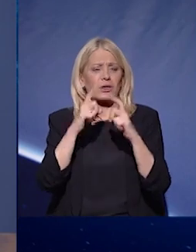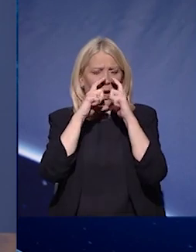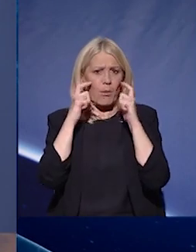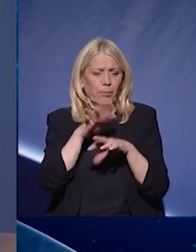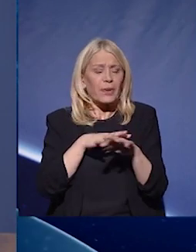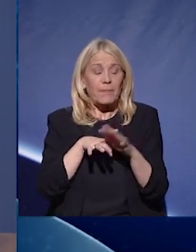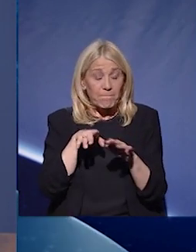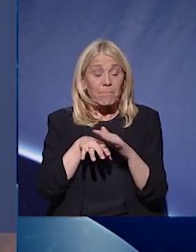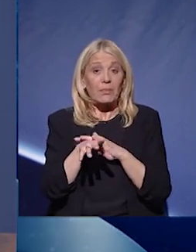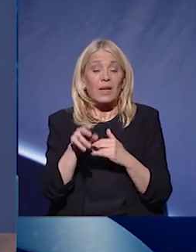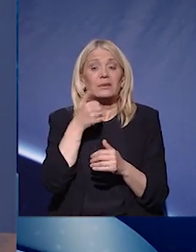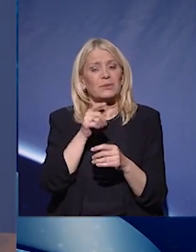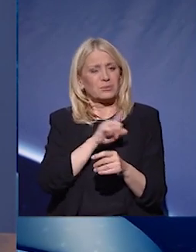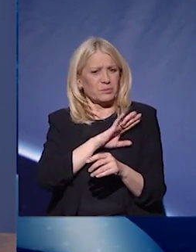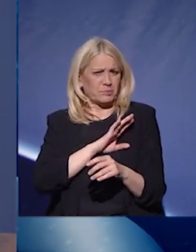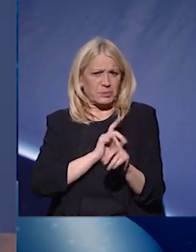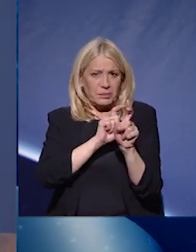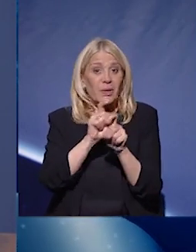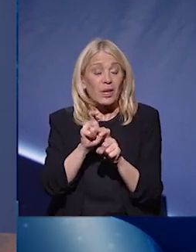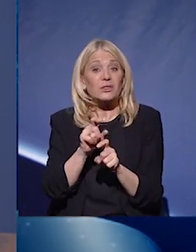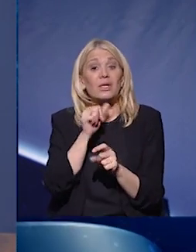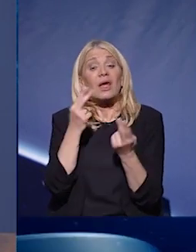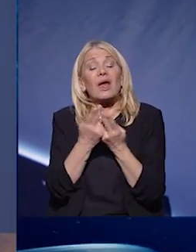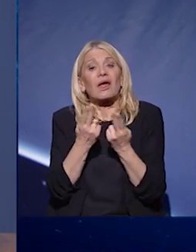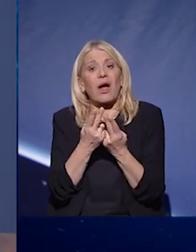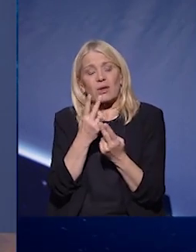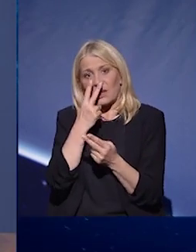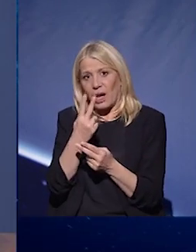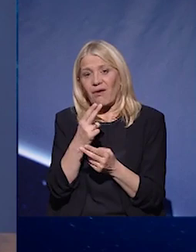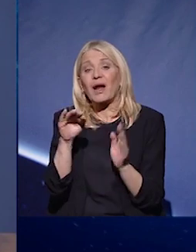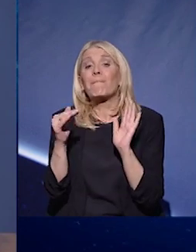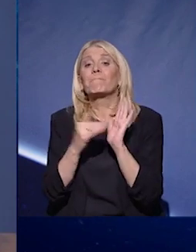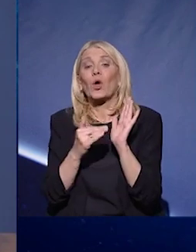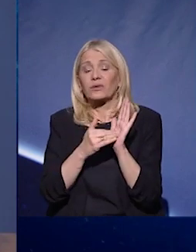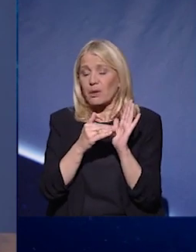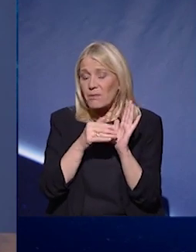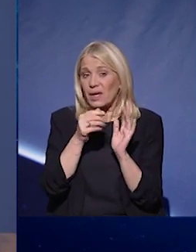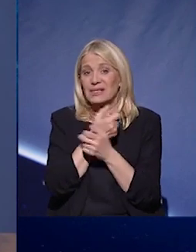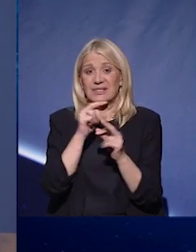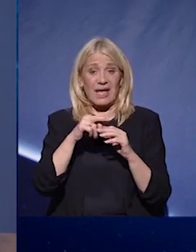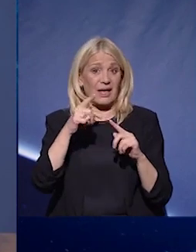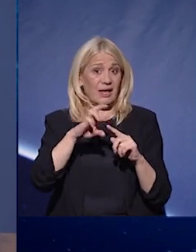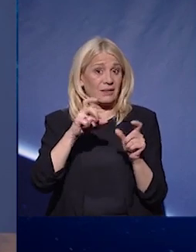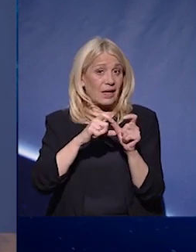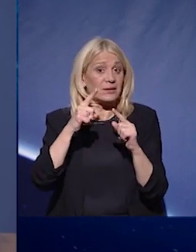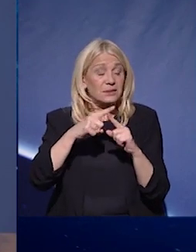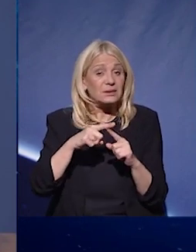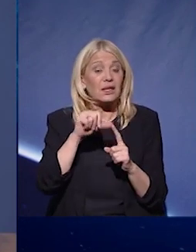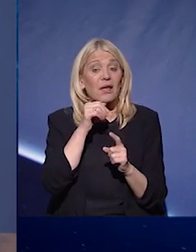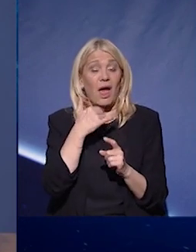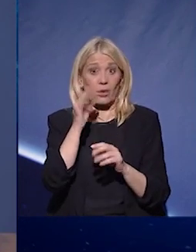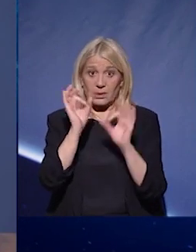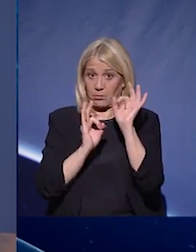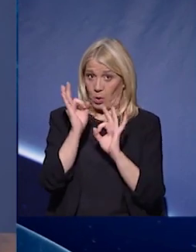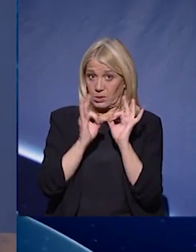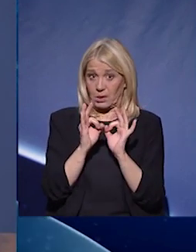predstavljao rizik za prenošenje infekcije, kao i sagledavanje potreba za testiranje, i ukoliko se proceni